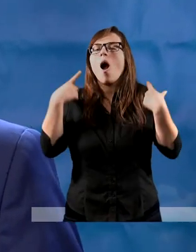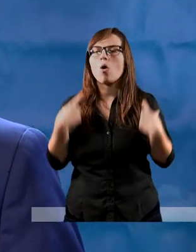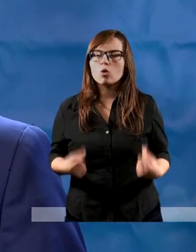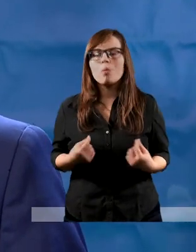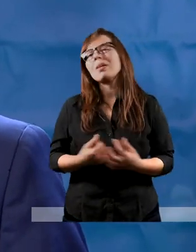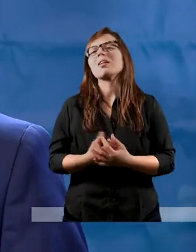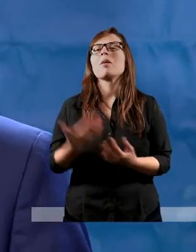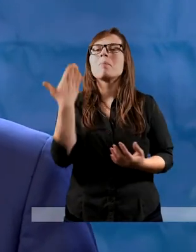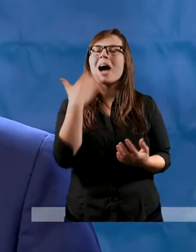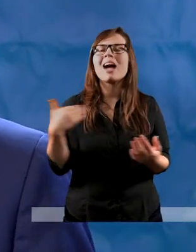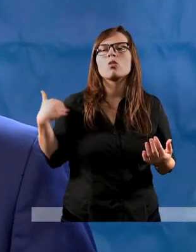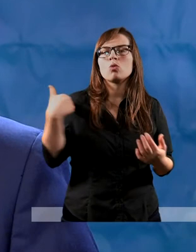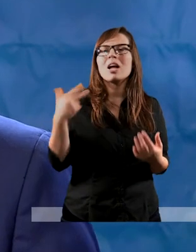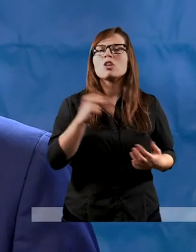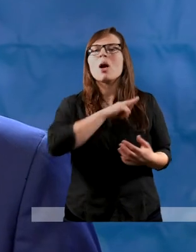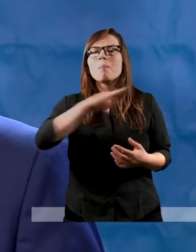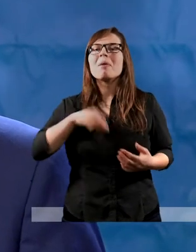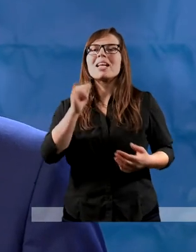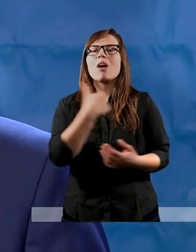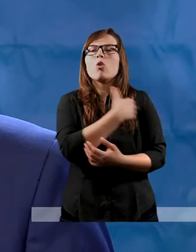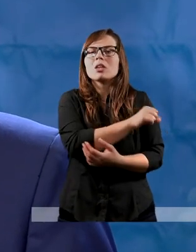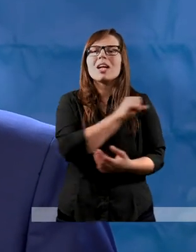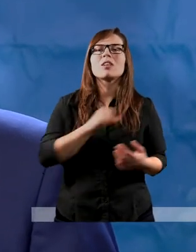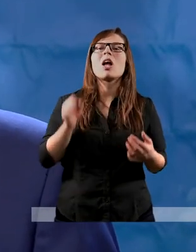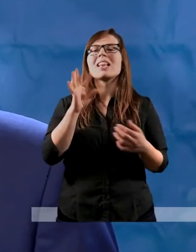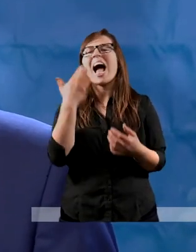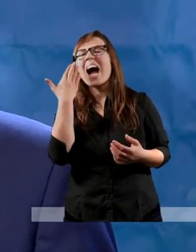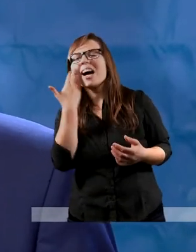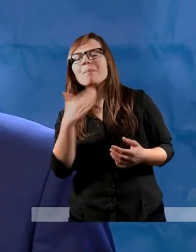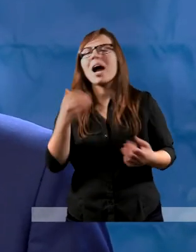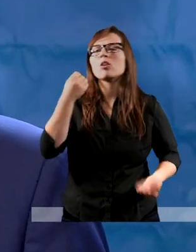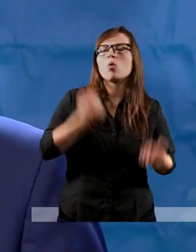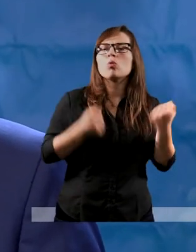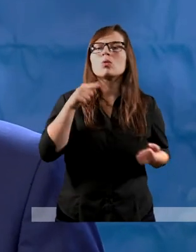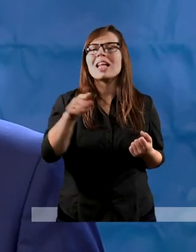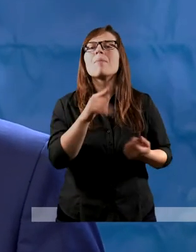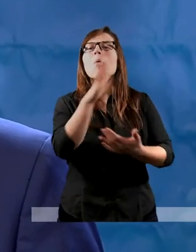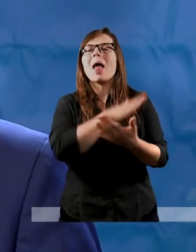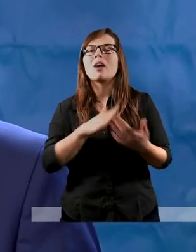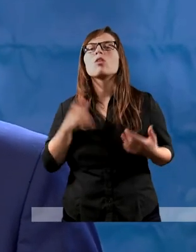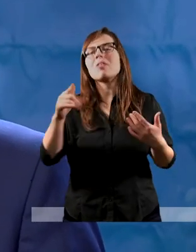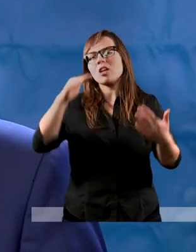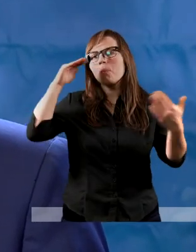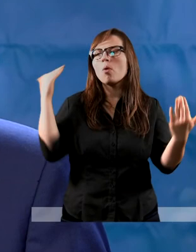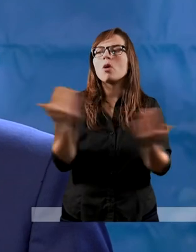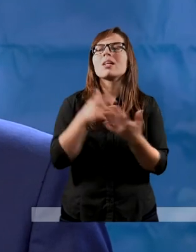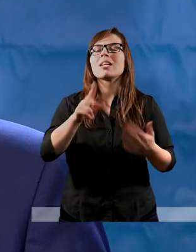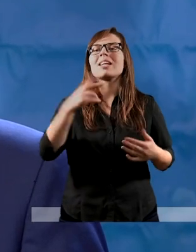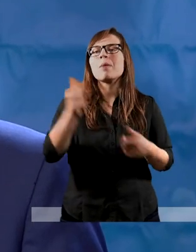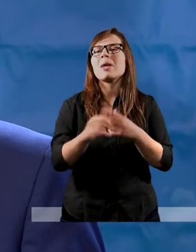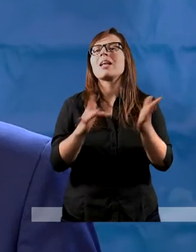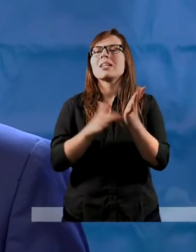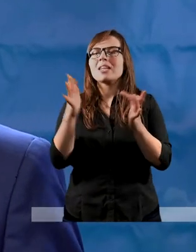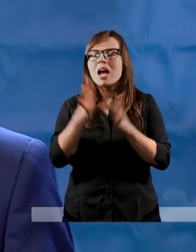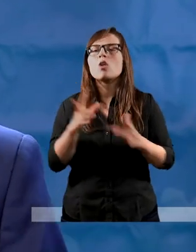osobiście bardzo żałuję, że my jako chrześcijanie tak bardzo utrudniliśmy temu narodowi poznanie tego, kim jest